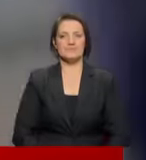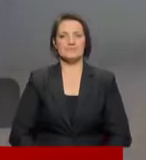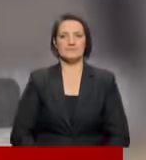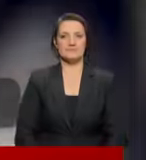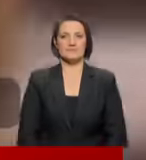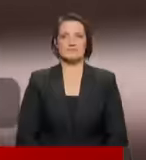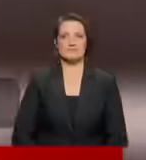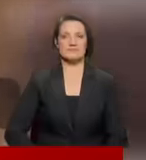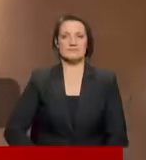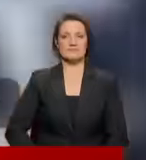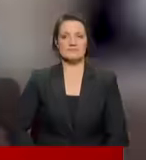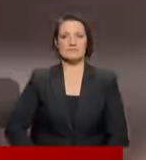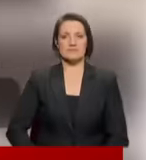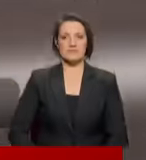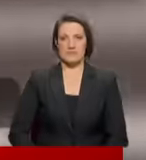Hayır,